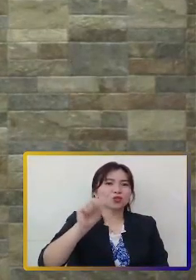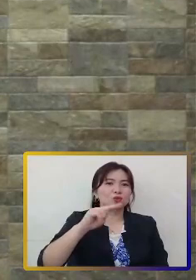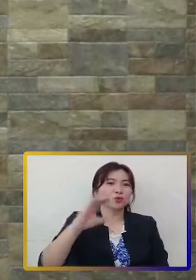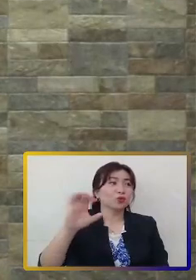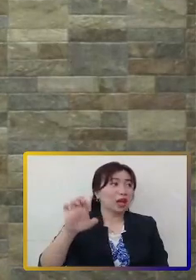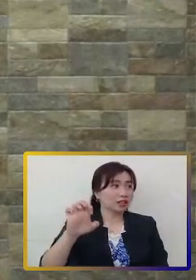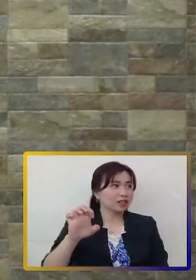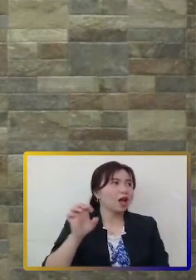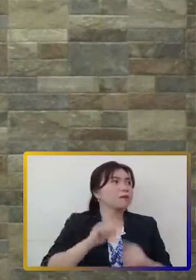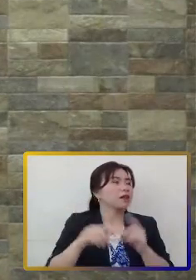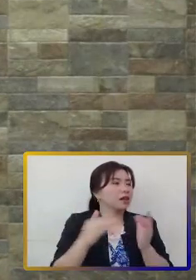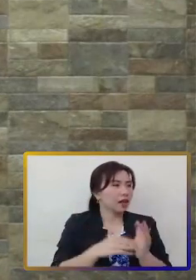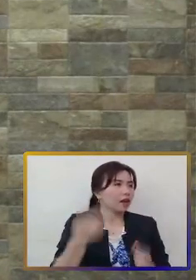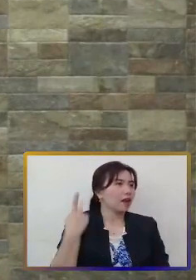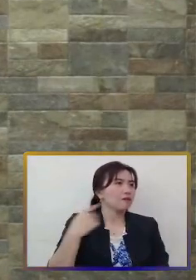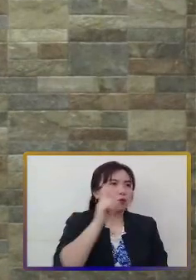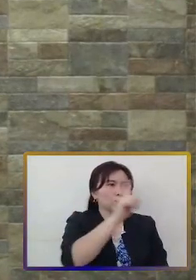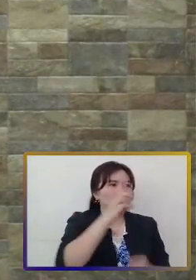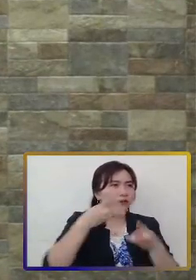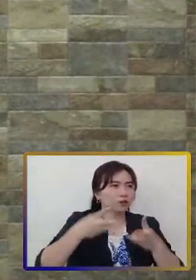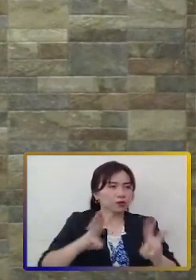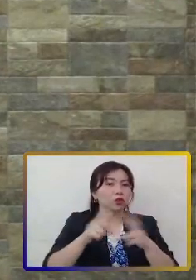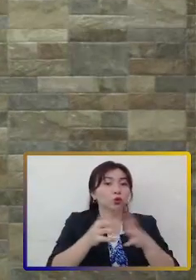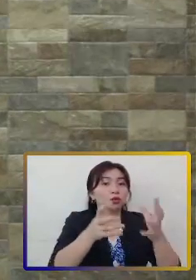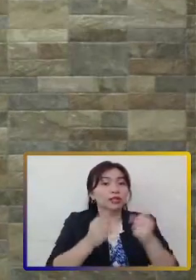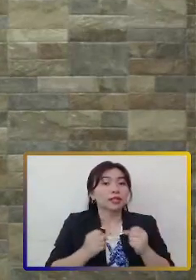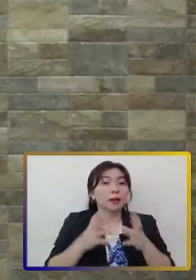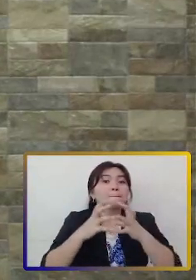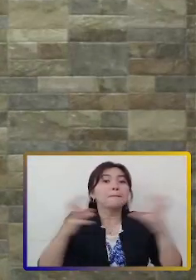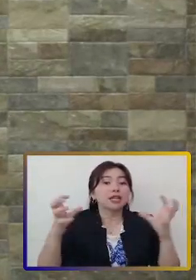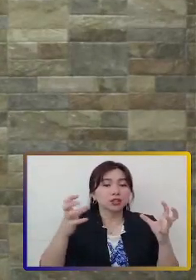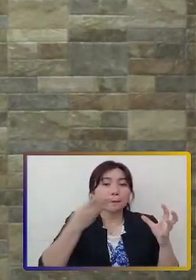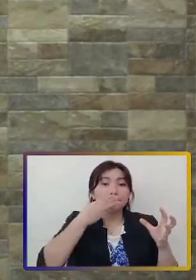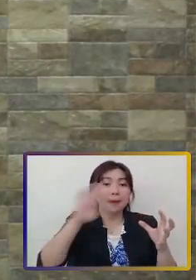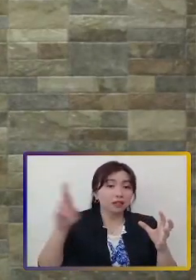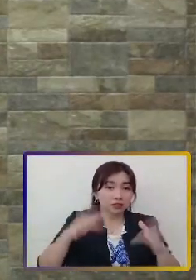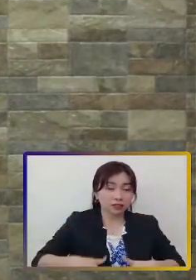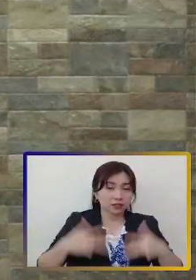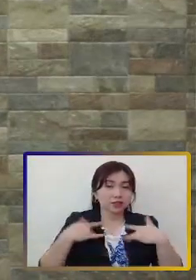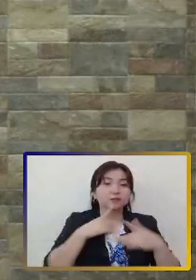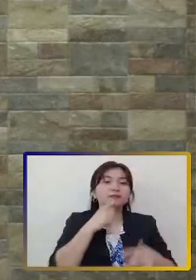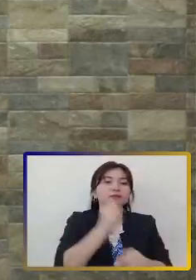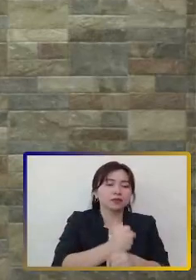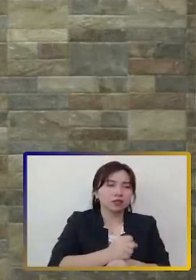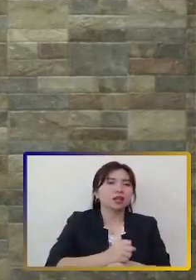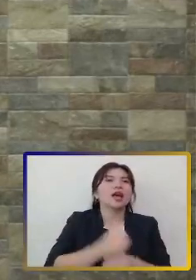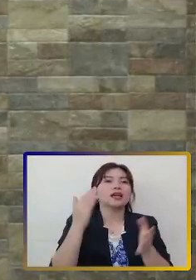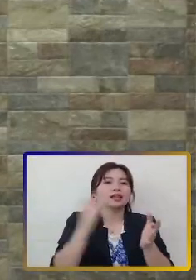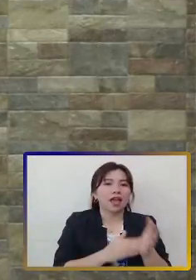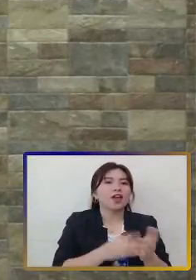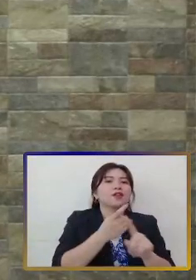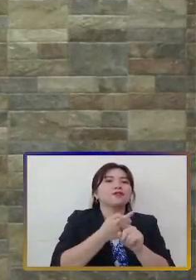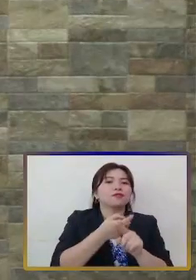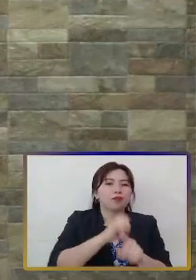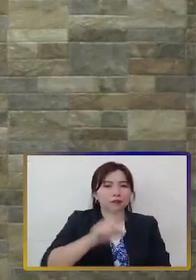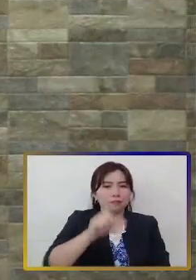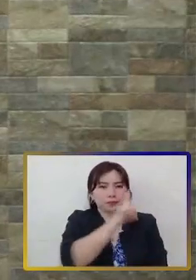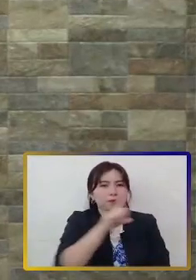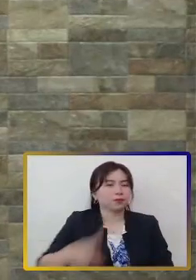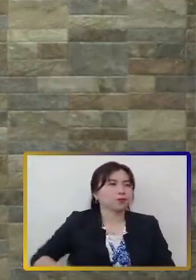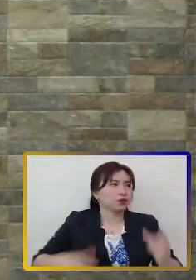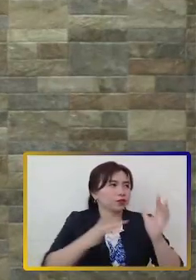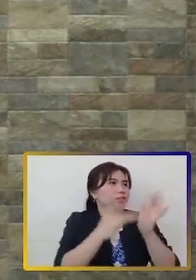of getting a much better and greater assurance of life and that is not other than to the Lord Jesus